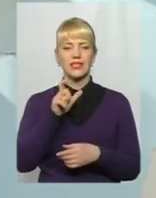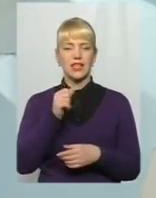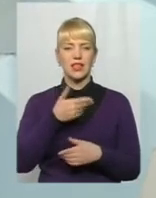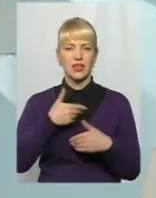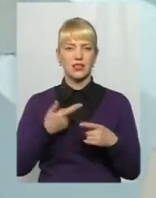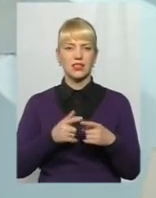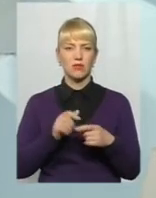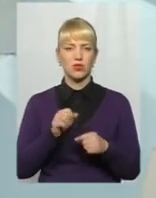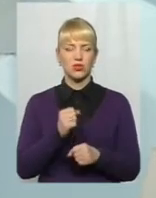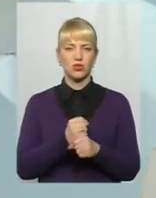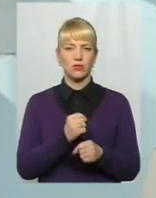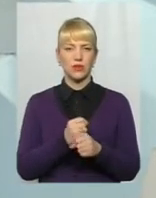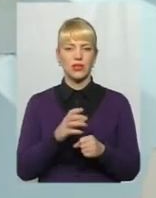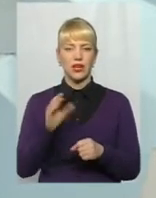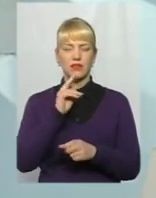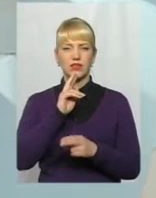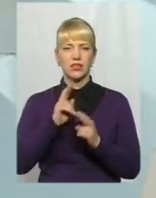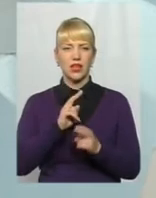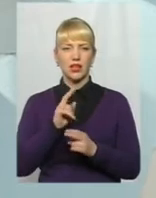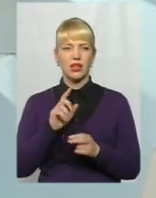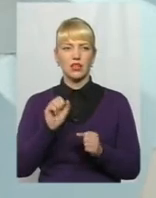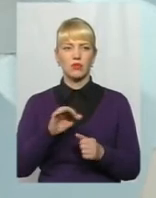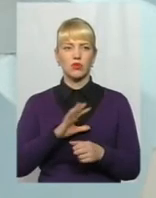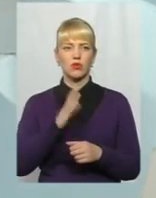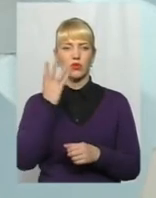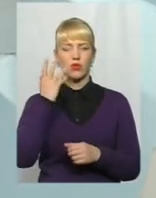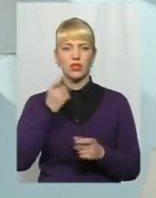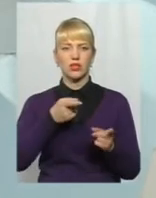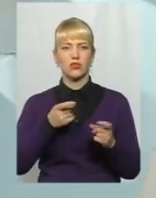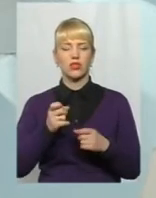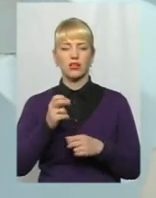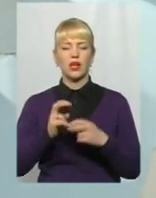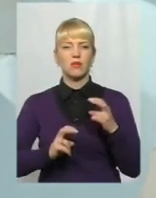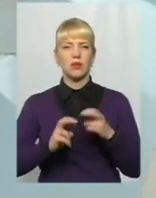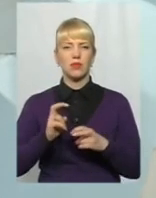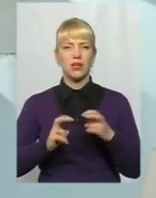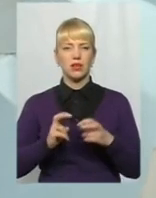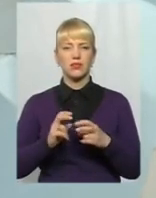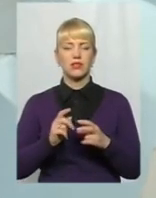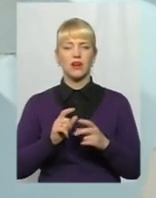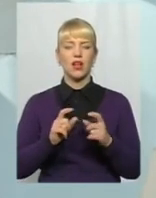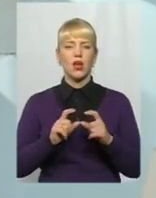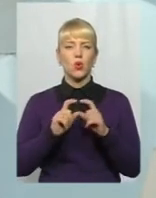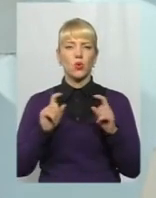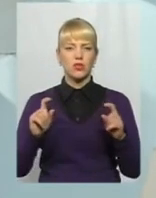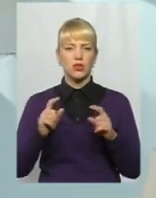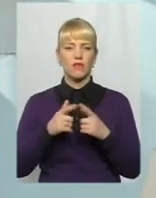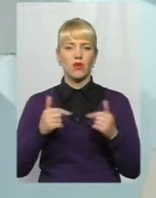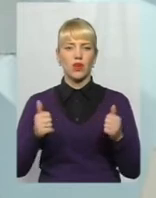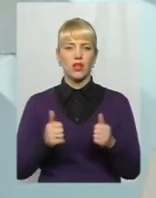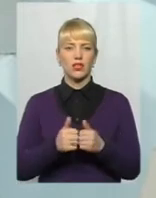І нарікання всі, які йдуть, коли залучаємо підприємства, установи, організації, адже ми не тільки